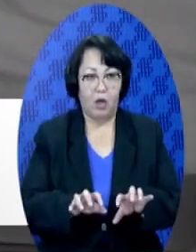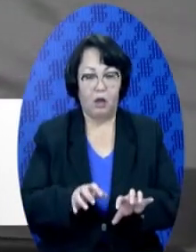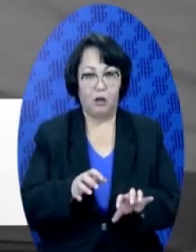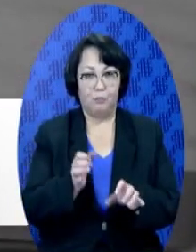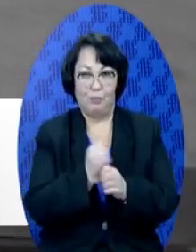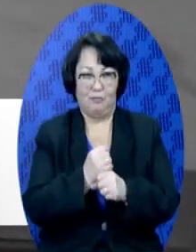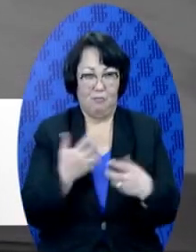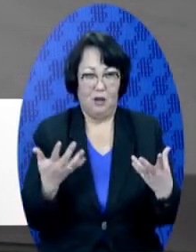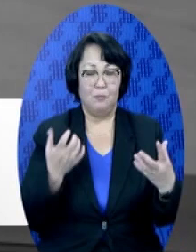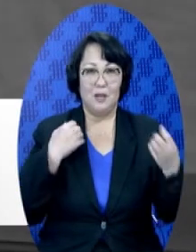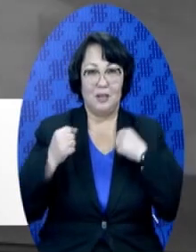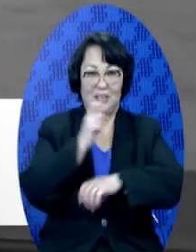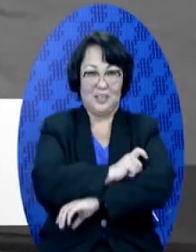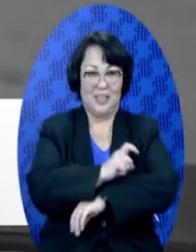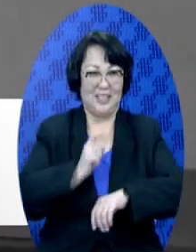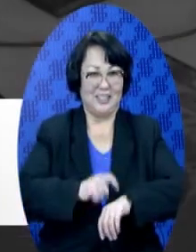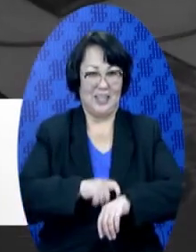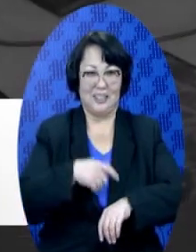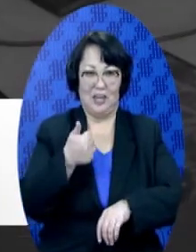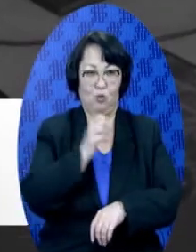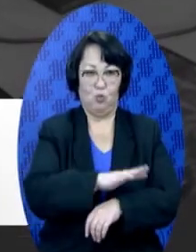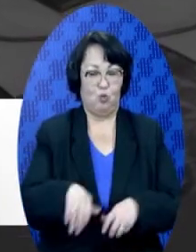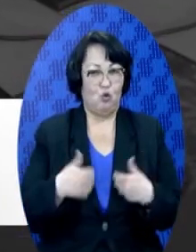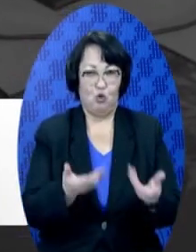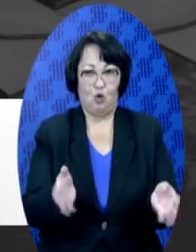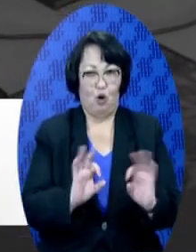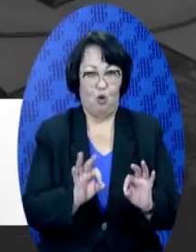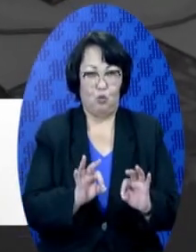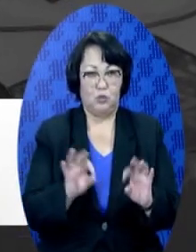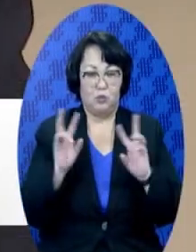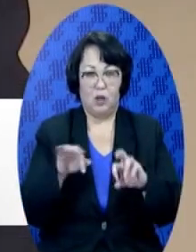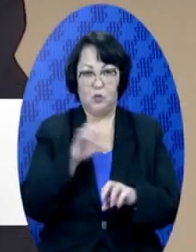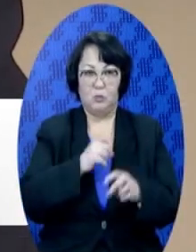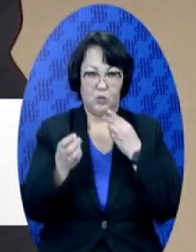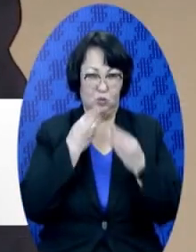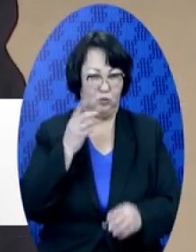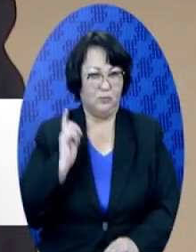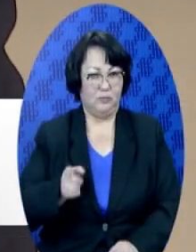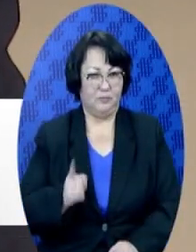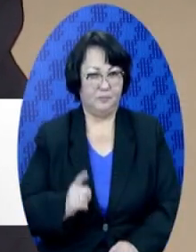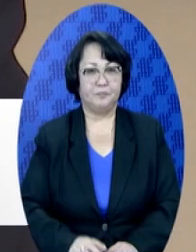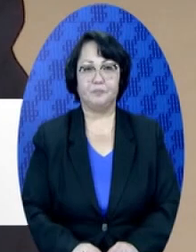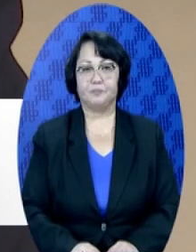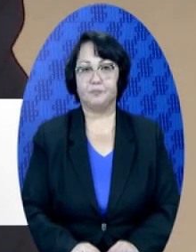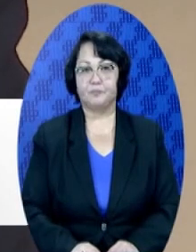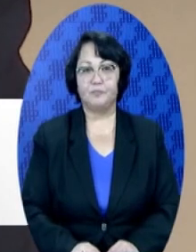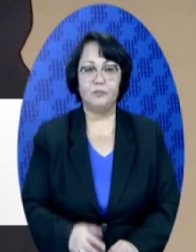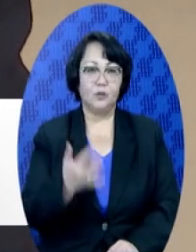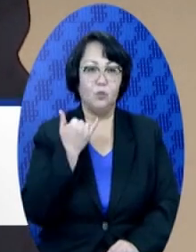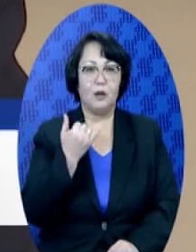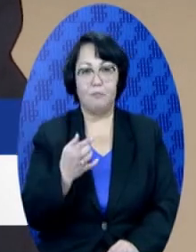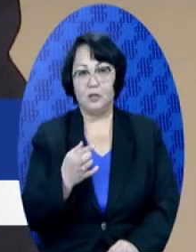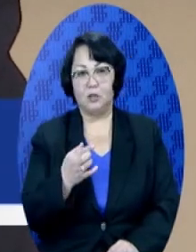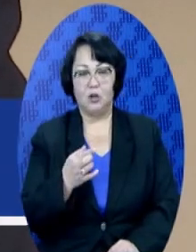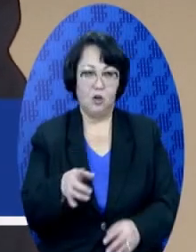зах нь биеийн тамирын хичээлийн цагч хангалттай байдаггүйг судлаачид шүүмжилж байна. Тухайлбал Улаанбаатар хотын хувьд нийт хүн амын